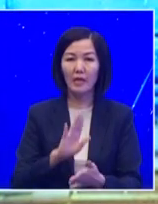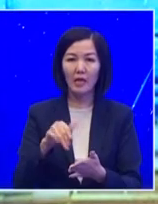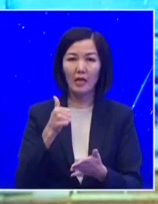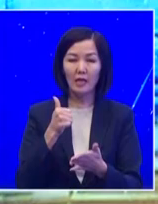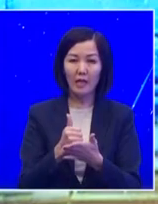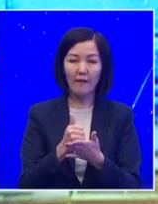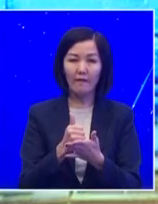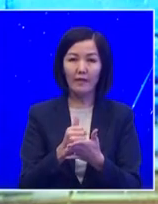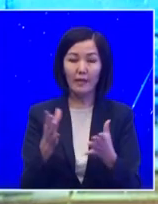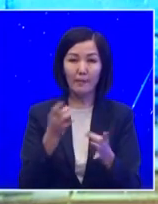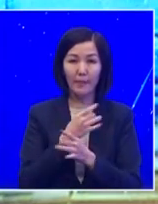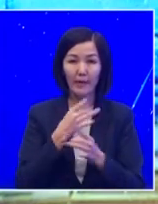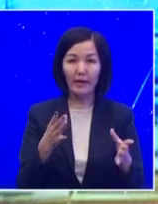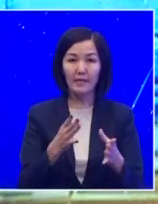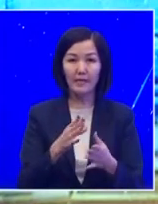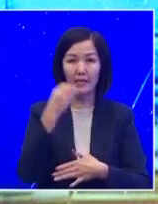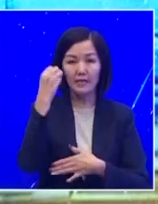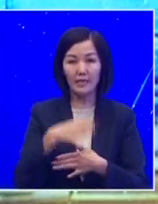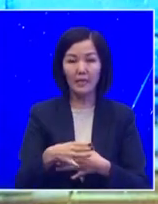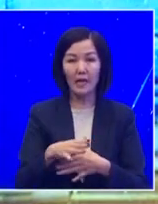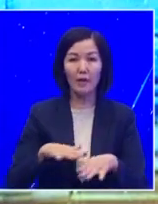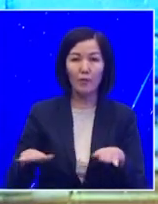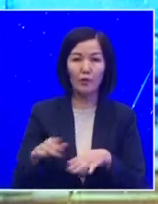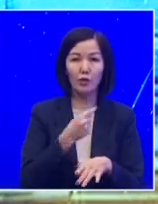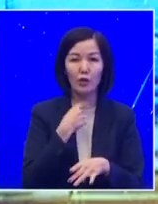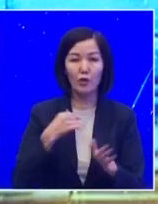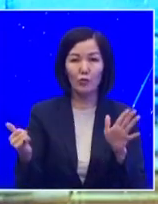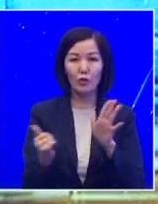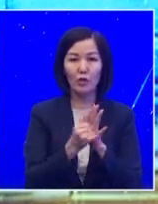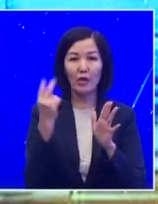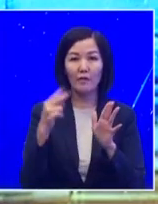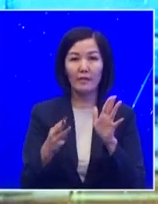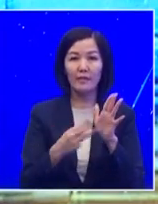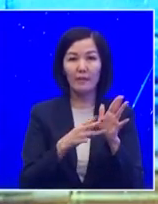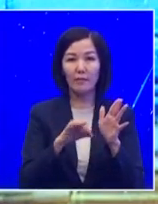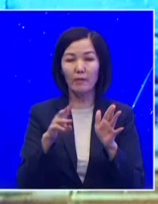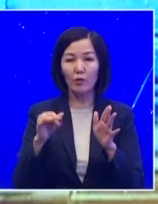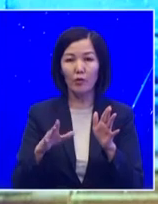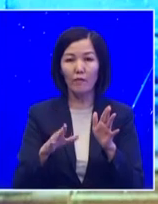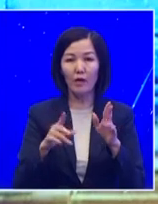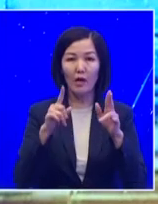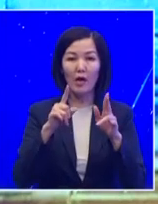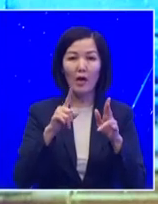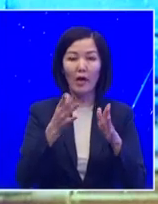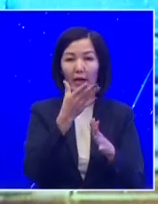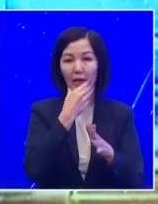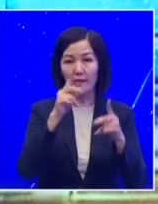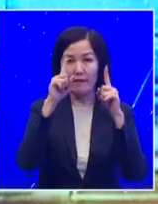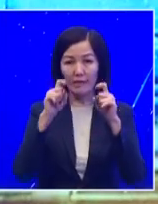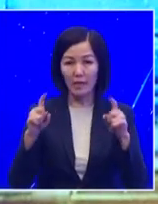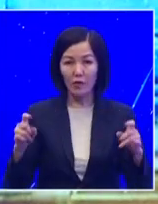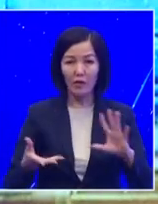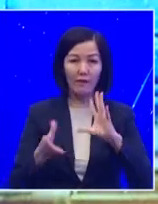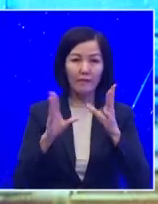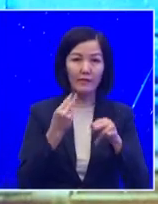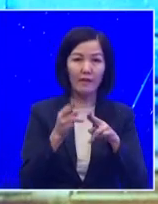Главный атрибут праздника. На центральной площади Талдыкургана установлена 27-метровая хвойная красавица. В целом